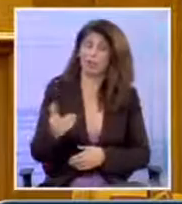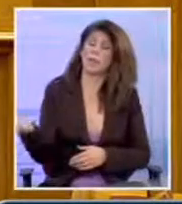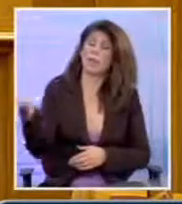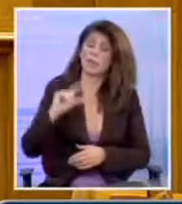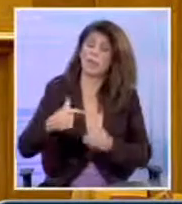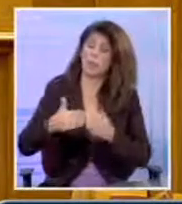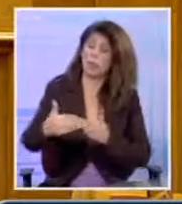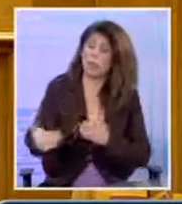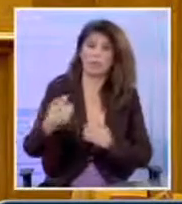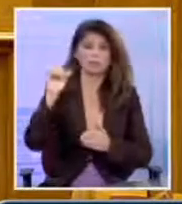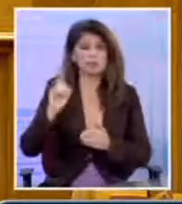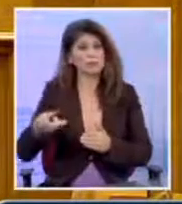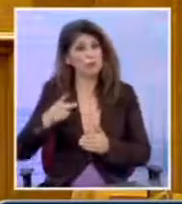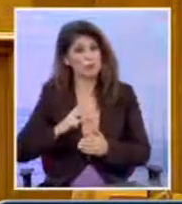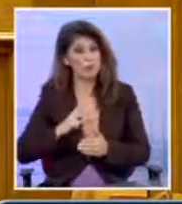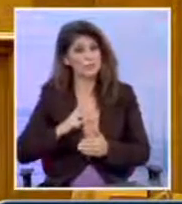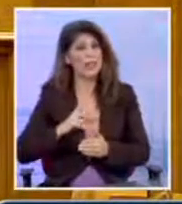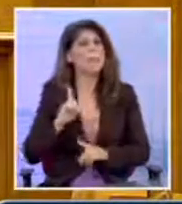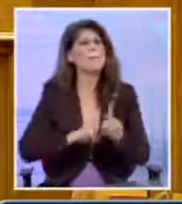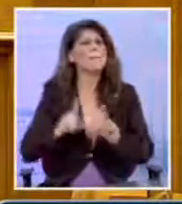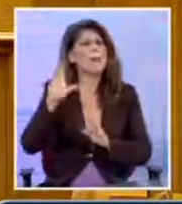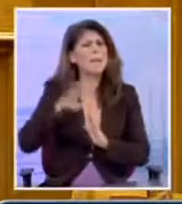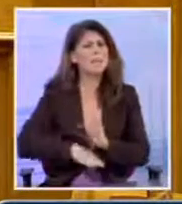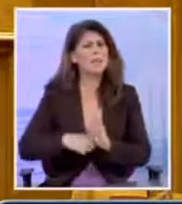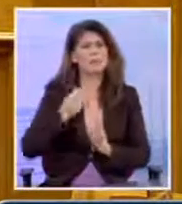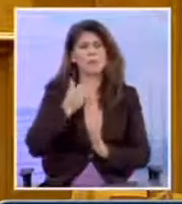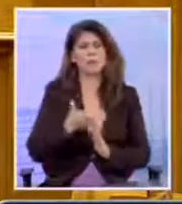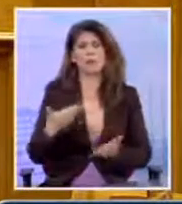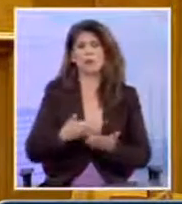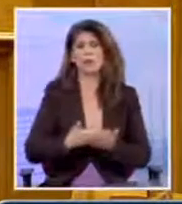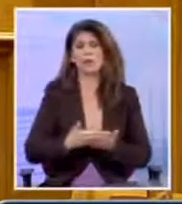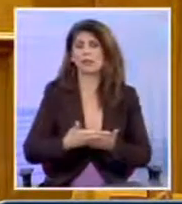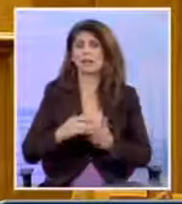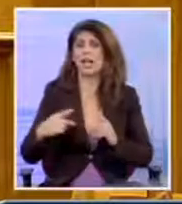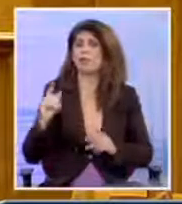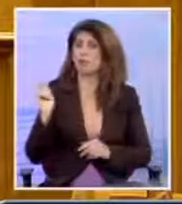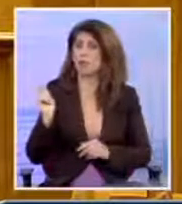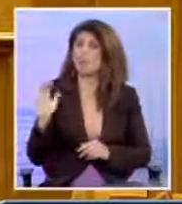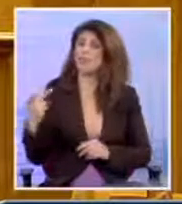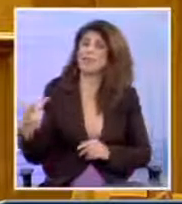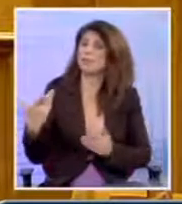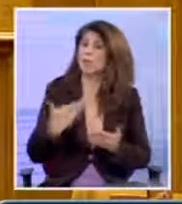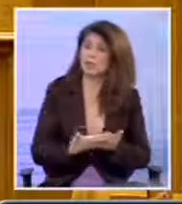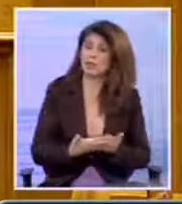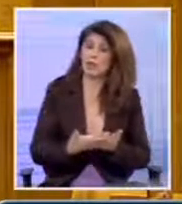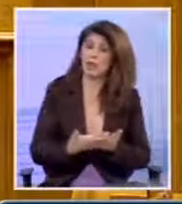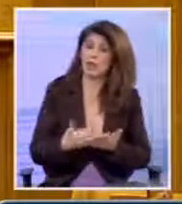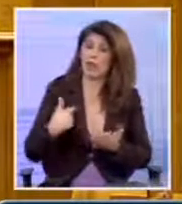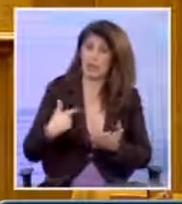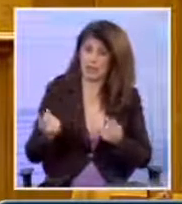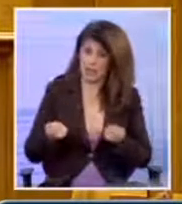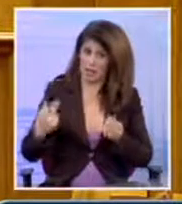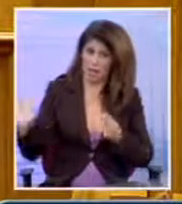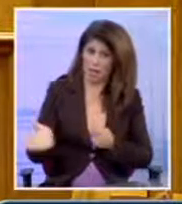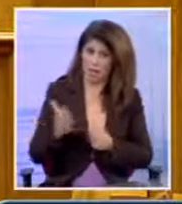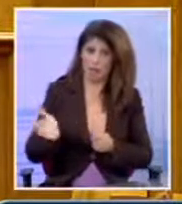και απαντηθεί. Ποια μείωση δαπανών προτείνει η αντιπολίτευση? Τι προτείνετε? Να μειώσουμε, να κάνουμε απολύσεις στο